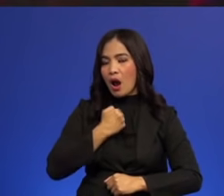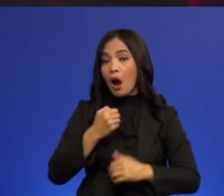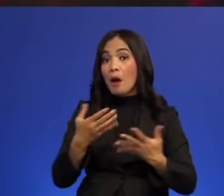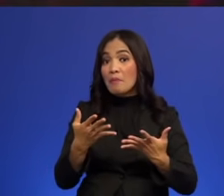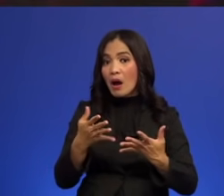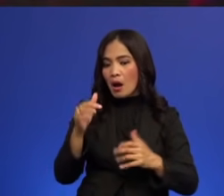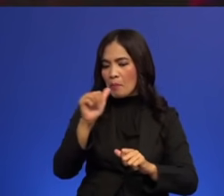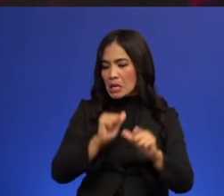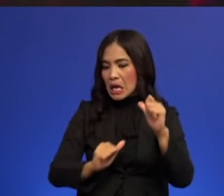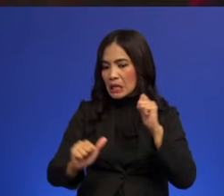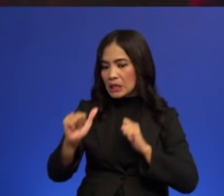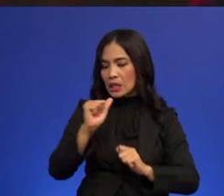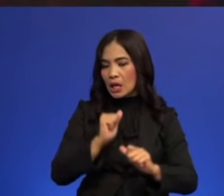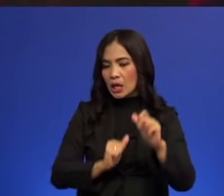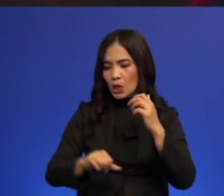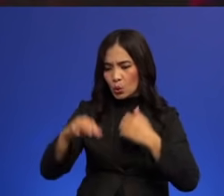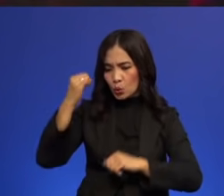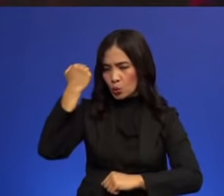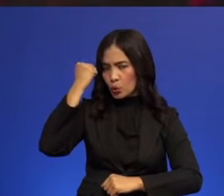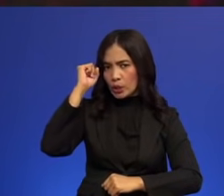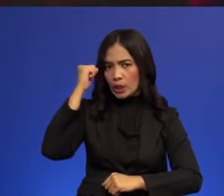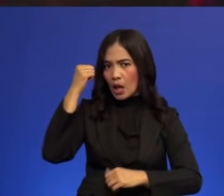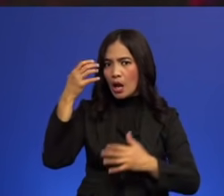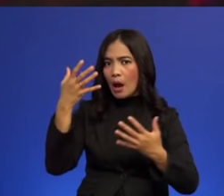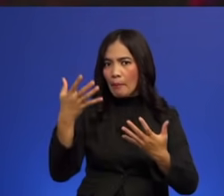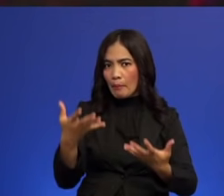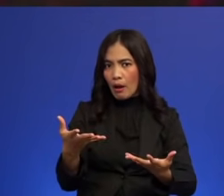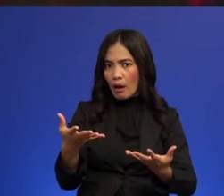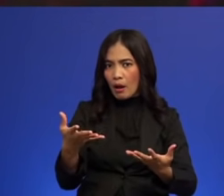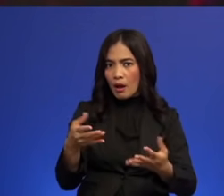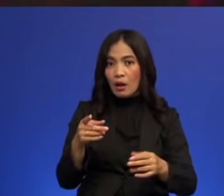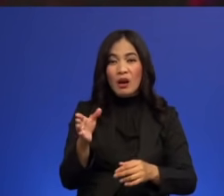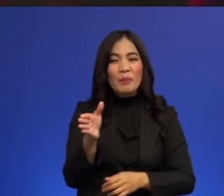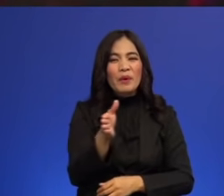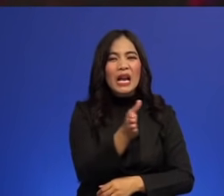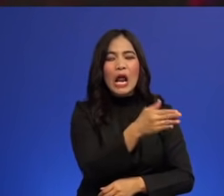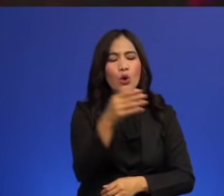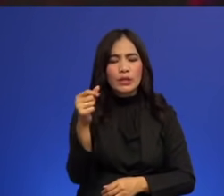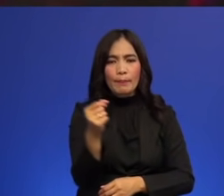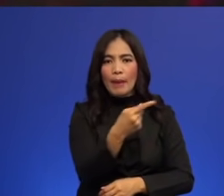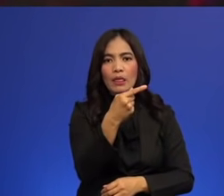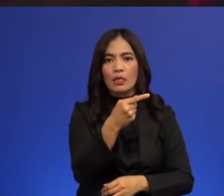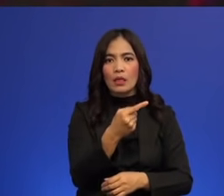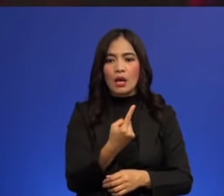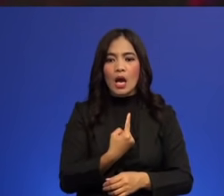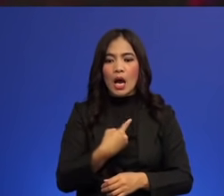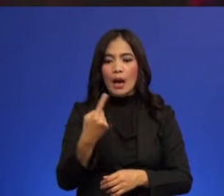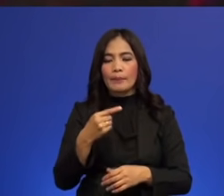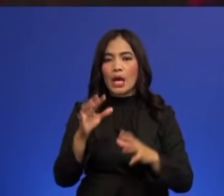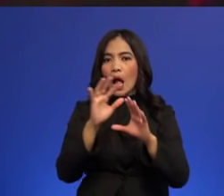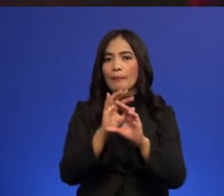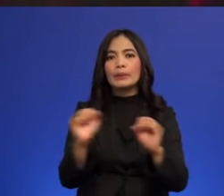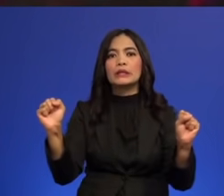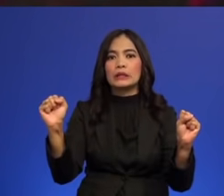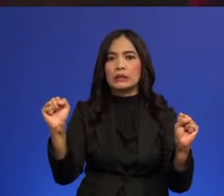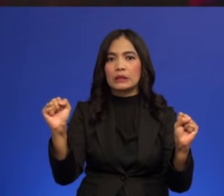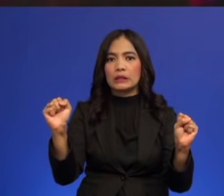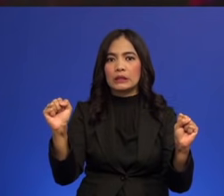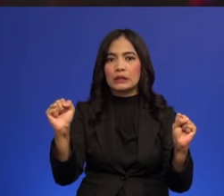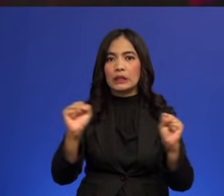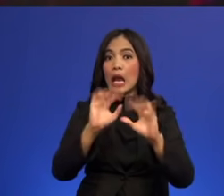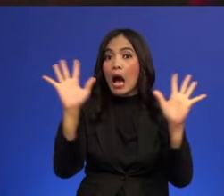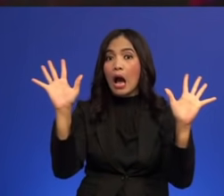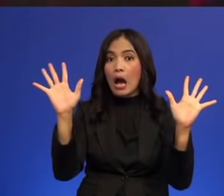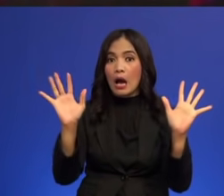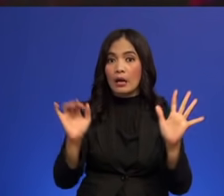adalah kesukaran dan penderitaan. Sebab berlalunya buru-buru dan kami melayang lenyap.